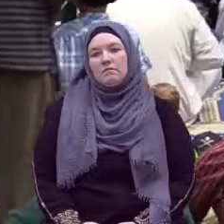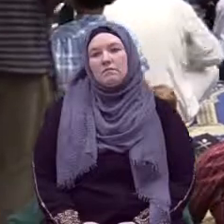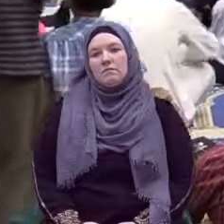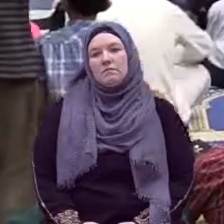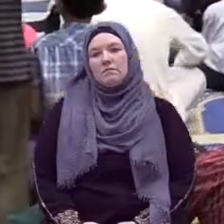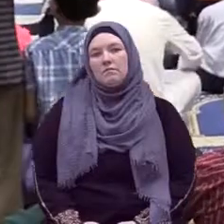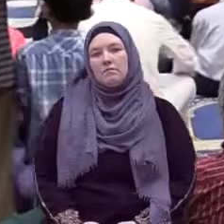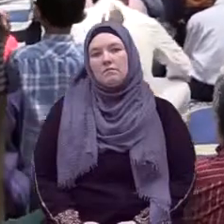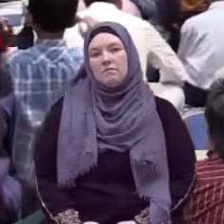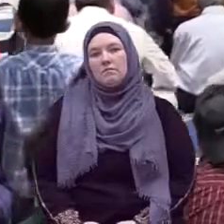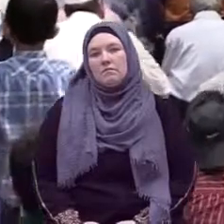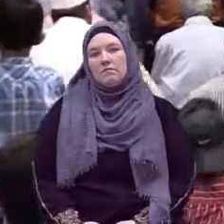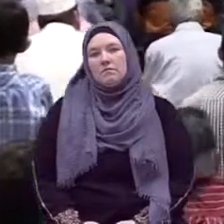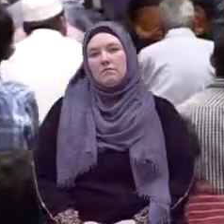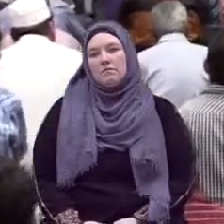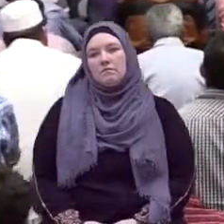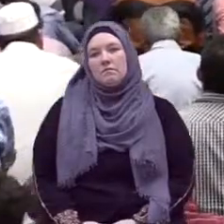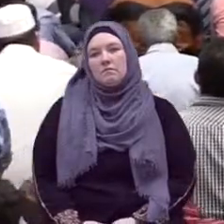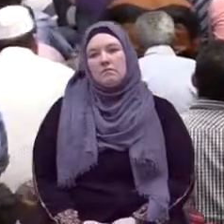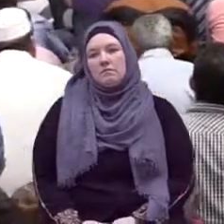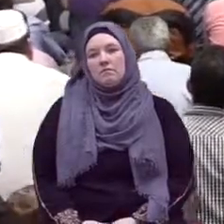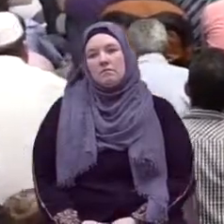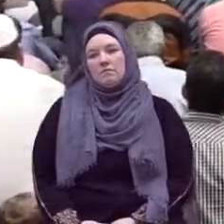الحمد لله،